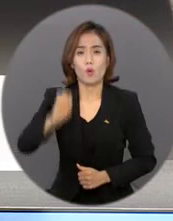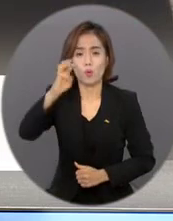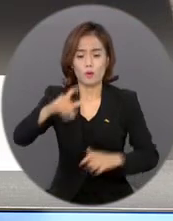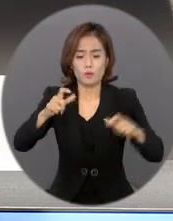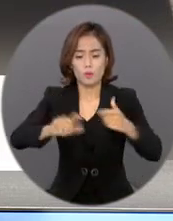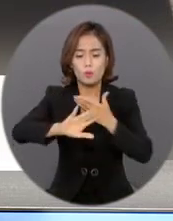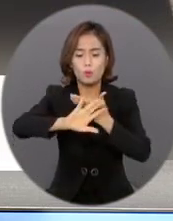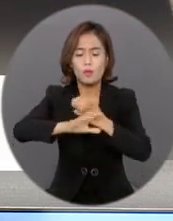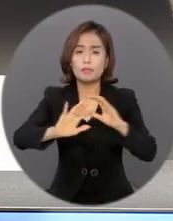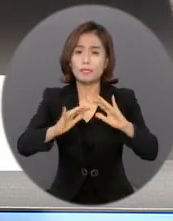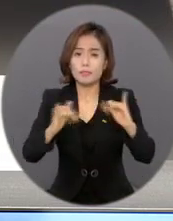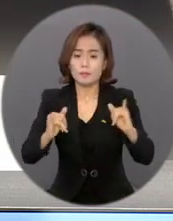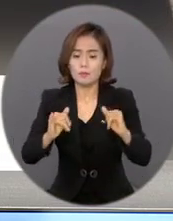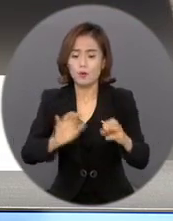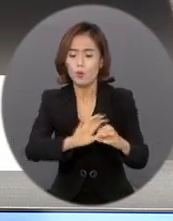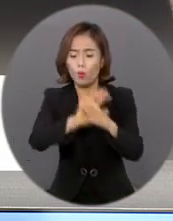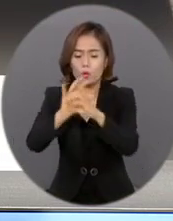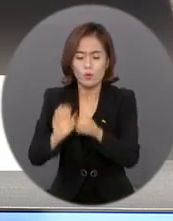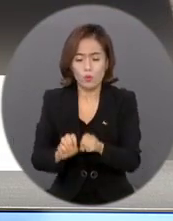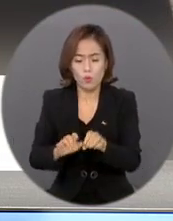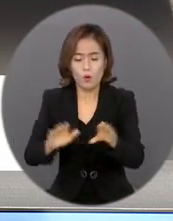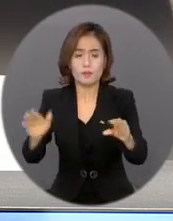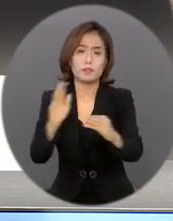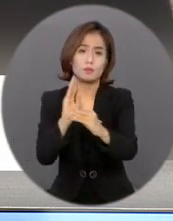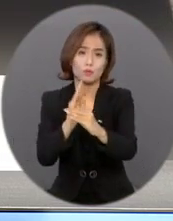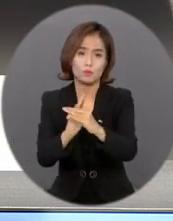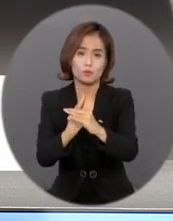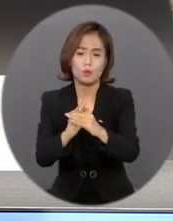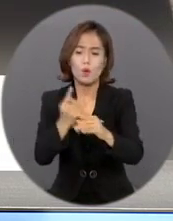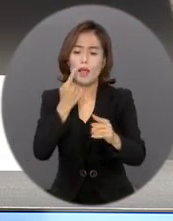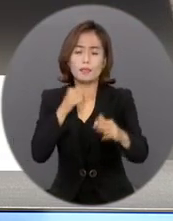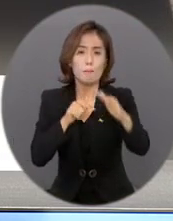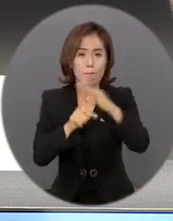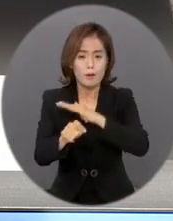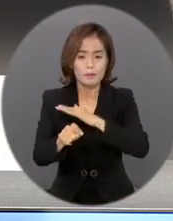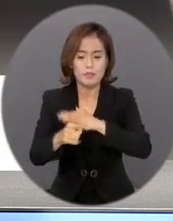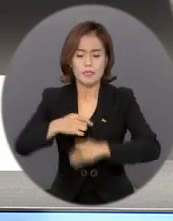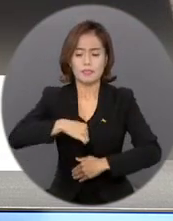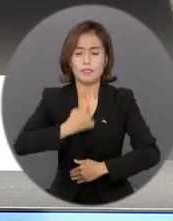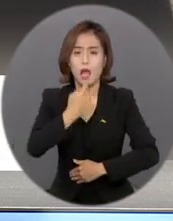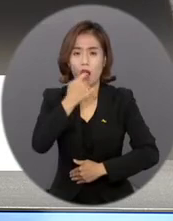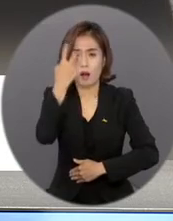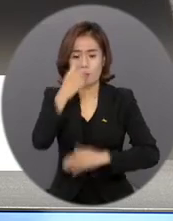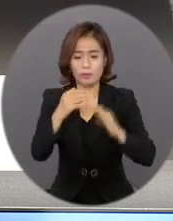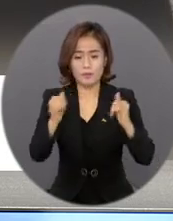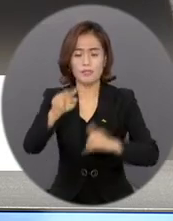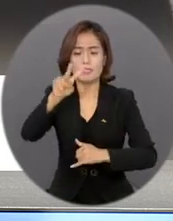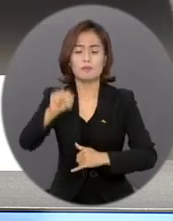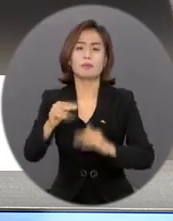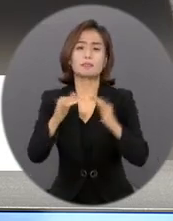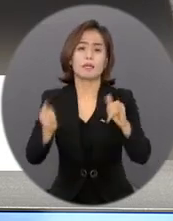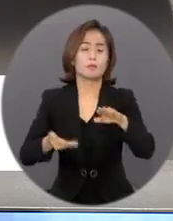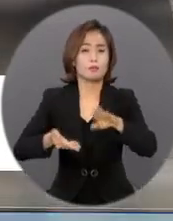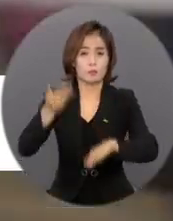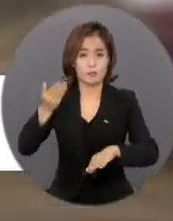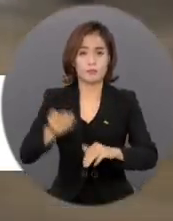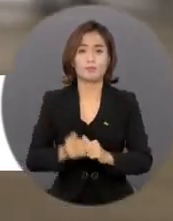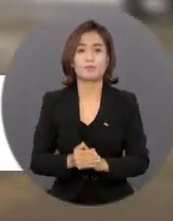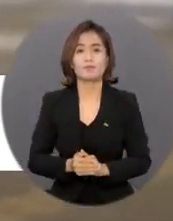광주에서 외국인을 중심으로 코로나19가 확산하는 가운데 행정명령에 따른 자진 검사자가 2만 명을